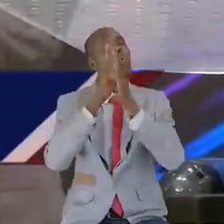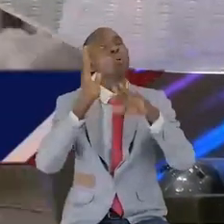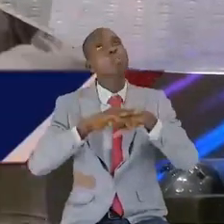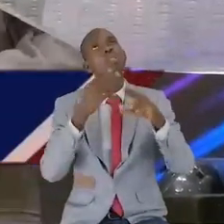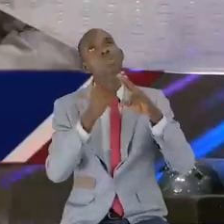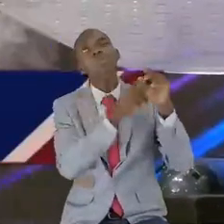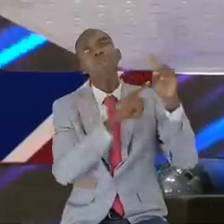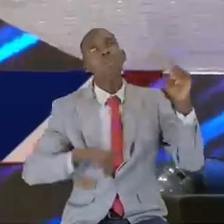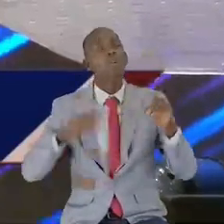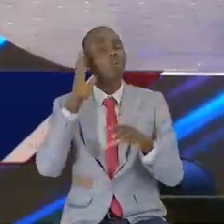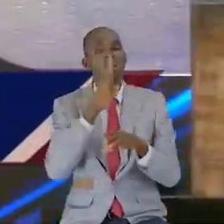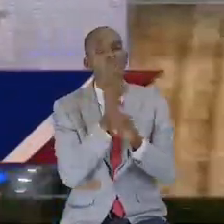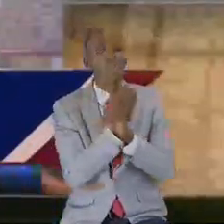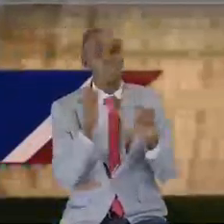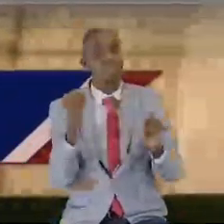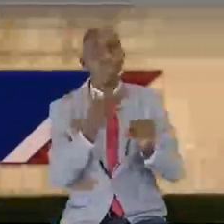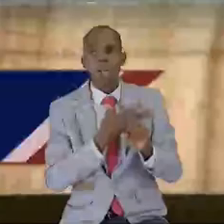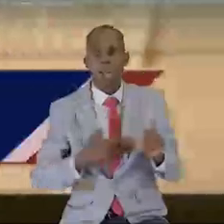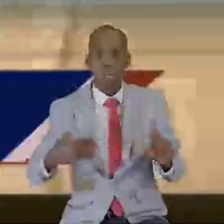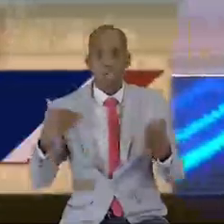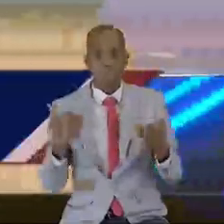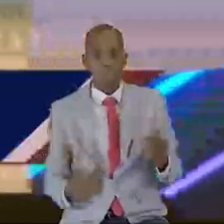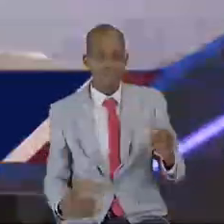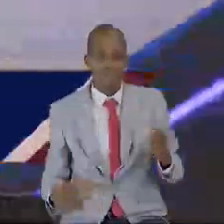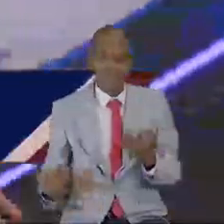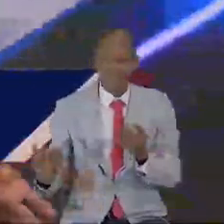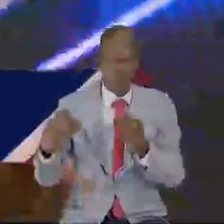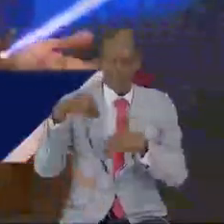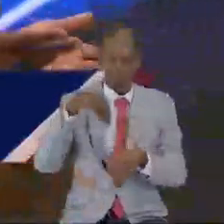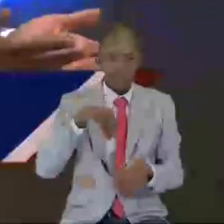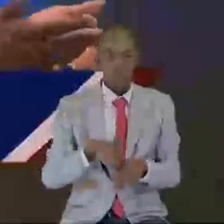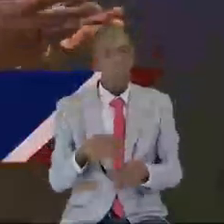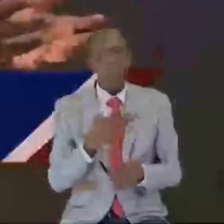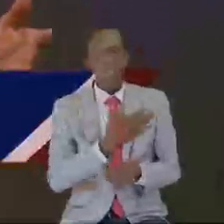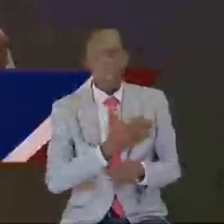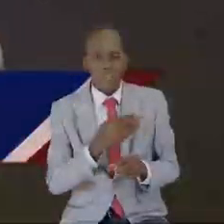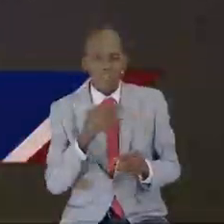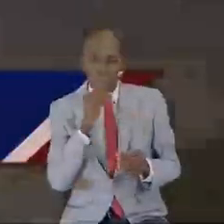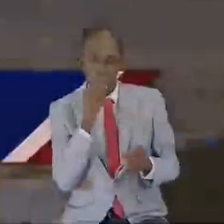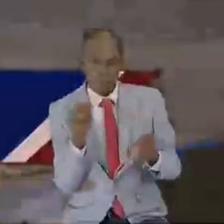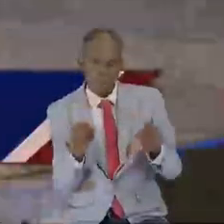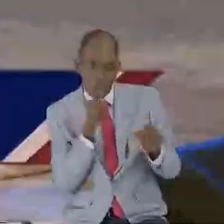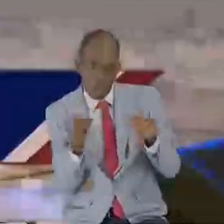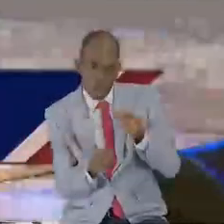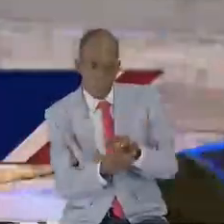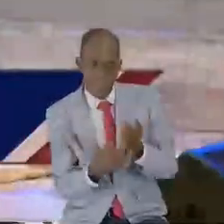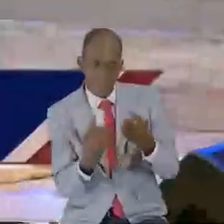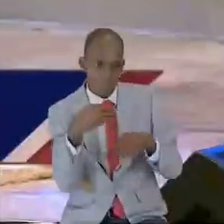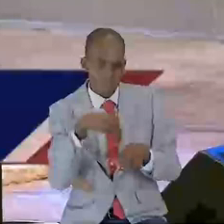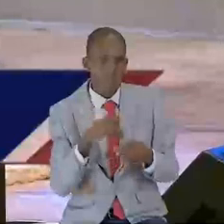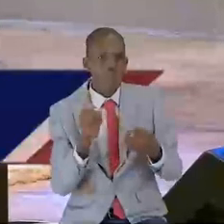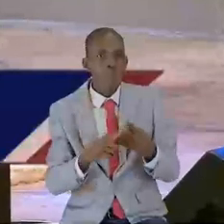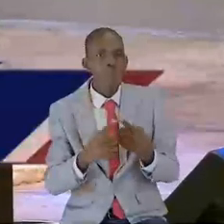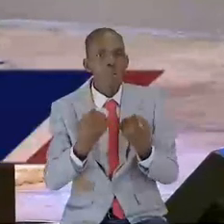sauveur. Quiconque invoquera le nom du Seigneur sera sauvé. Et il s'infiltre là. Il rentre là-bas. Et il veut confondre